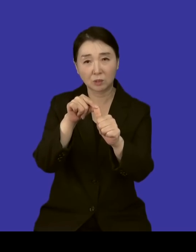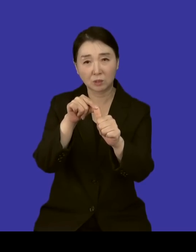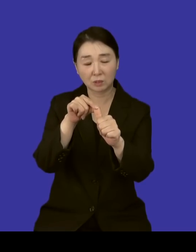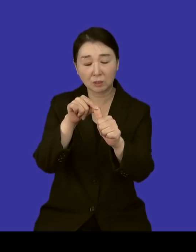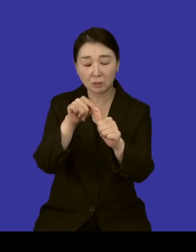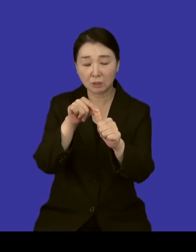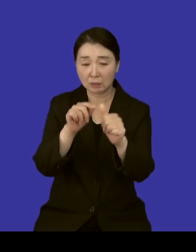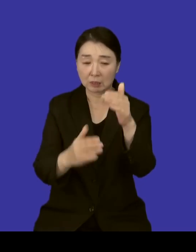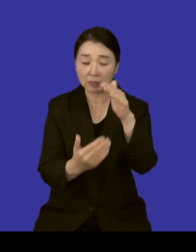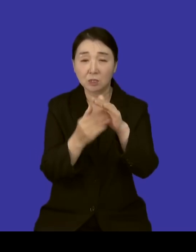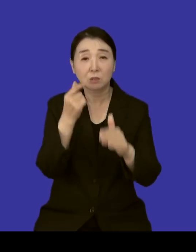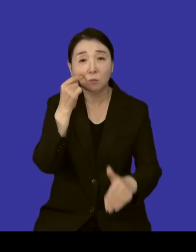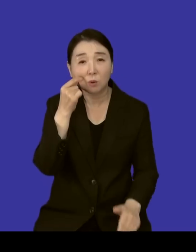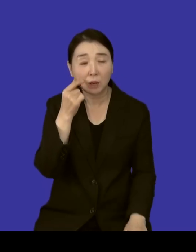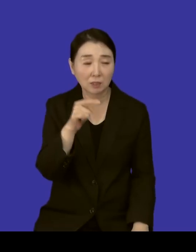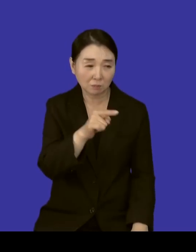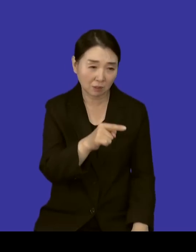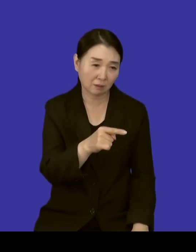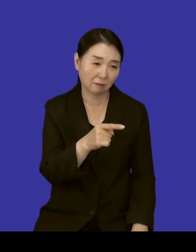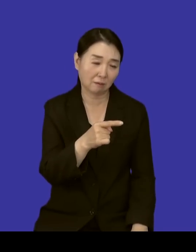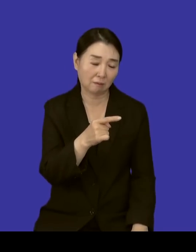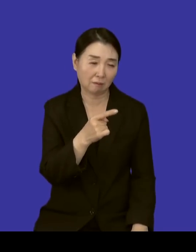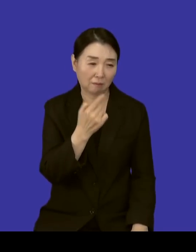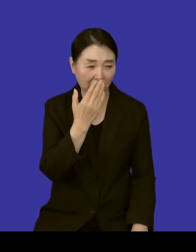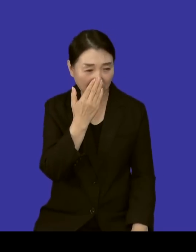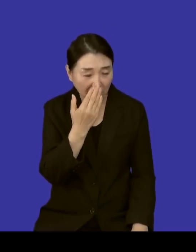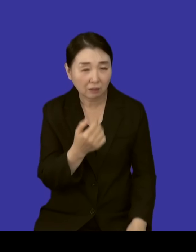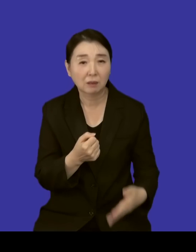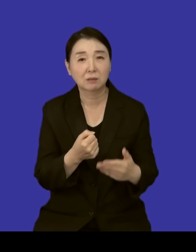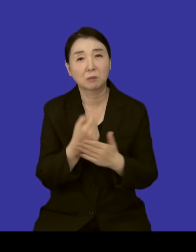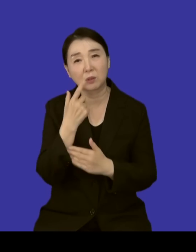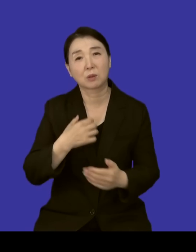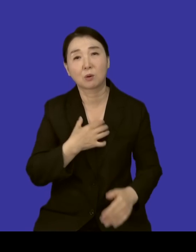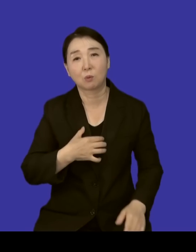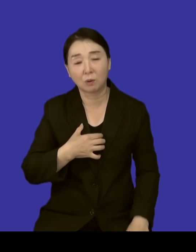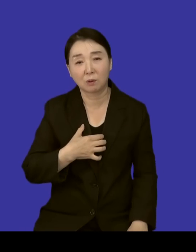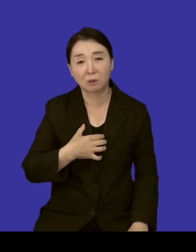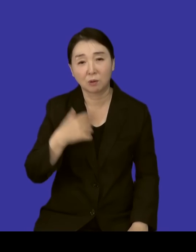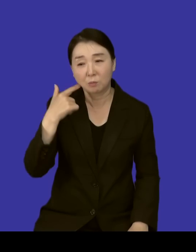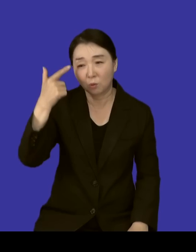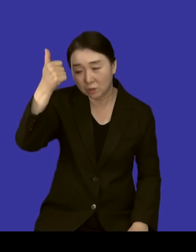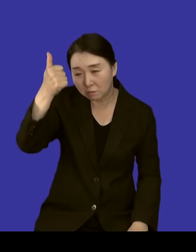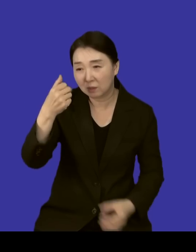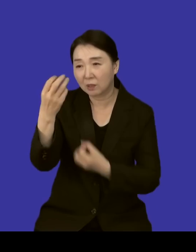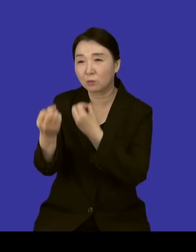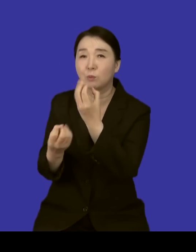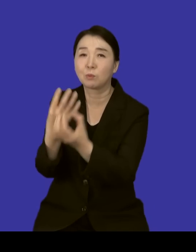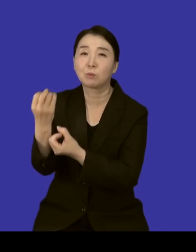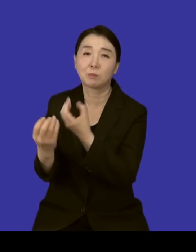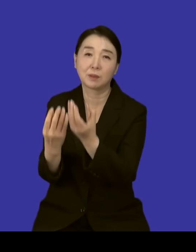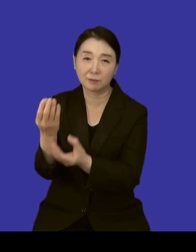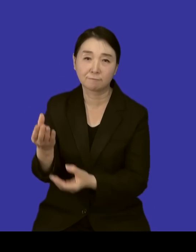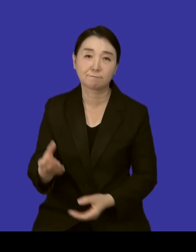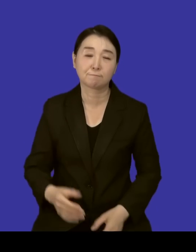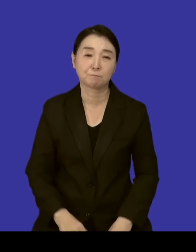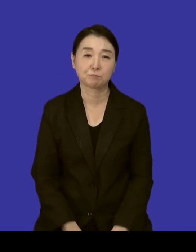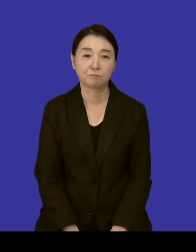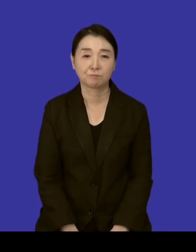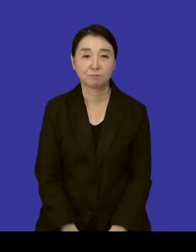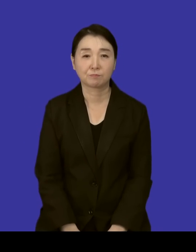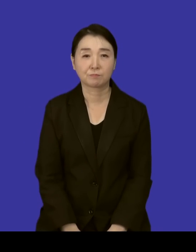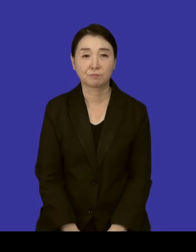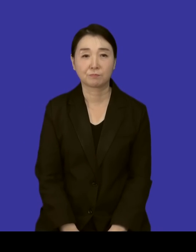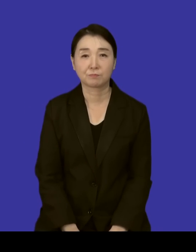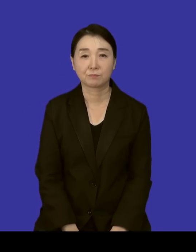거예요. 이 사람이 의로운 사람이잖아요. 네, 뭔지 알겠어요. 그러니까 그거를 목사님 앞에 그렇게 이제 그래서